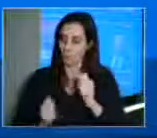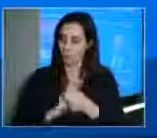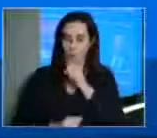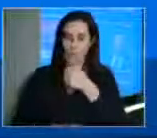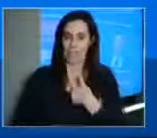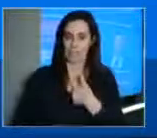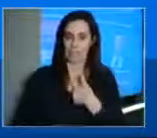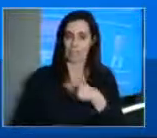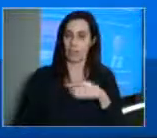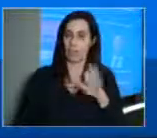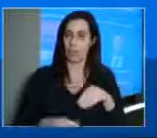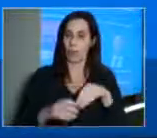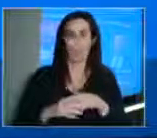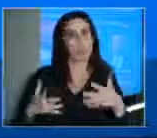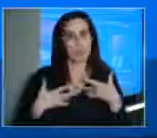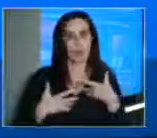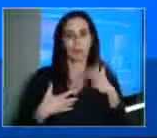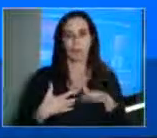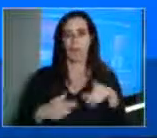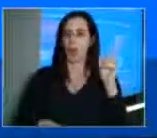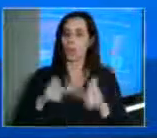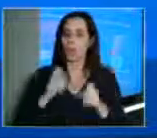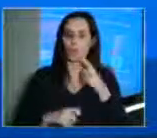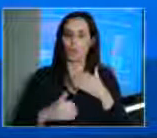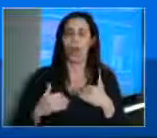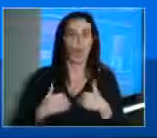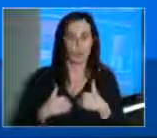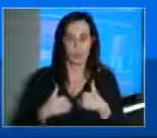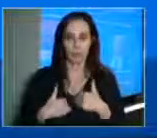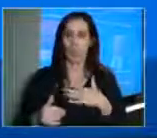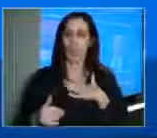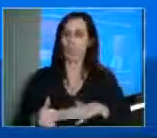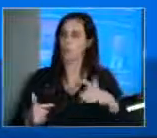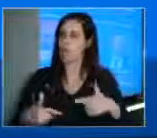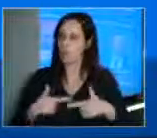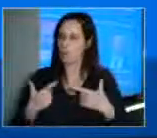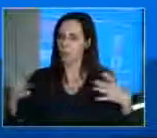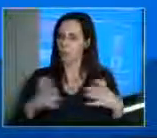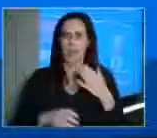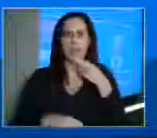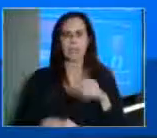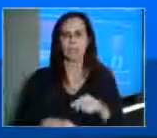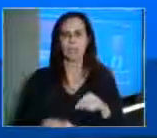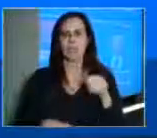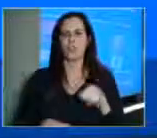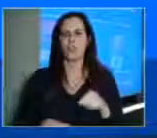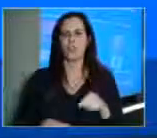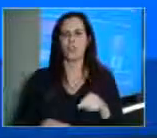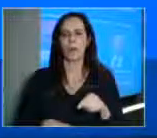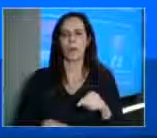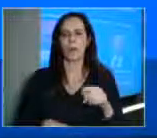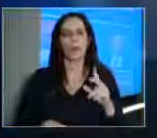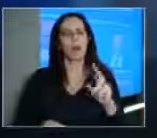להיות סבא. וזה גם כולל לשמחתי ציבור רחב שאומר, אני רוצה לחיות בחברה הישראלית שבה הקהילת הלהט"ב... אבל איפה